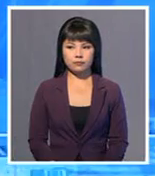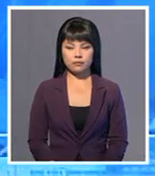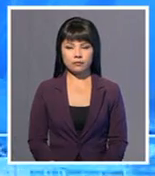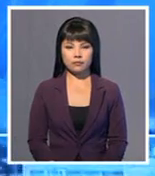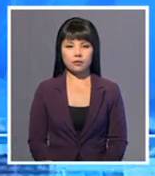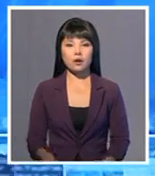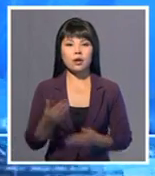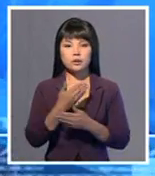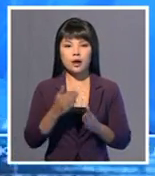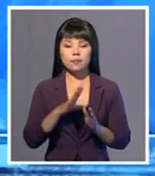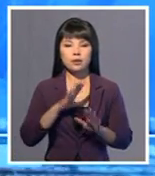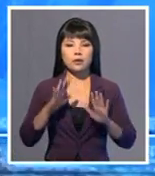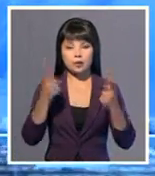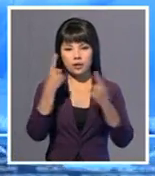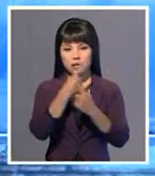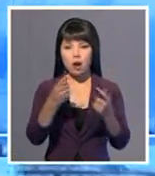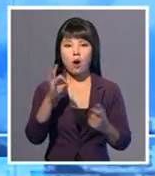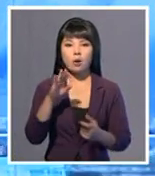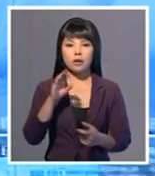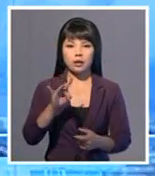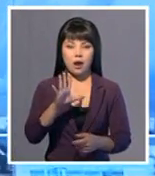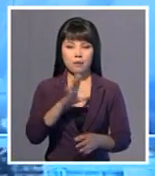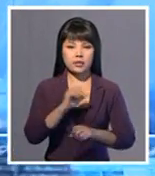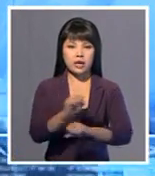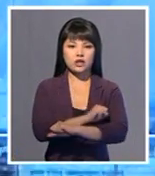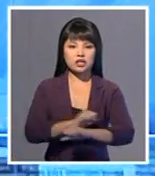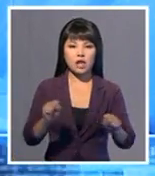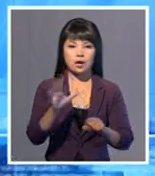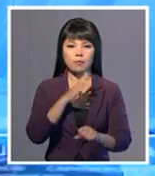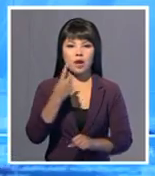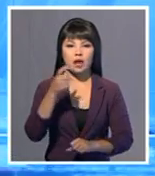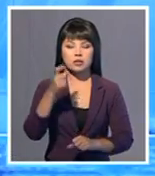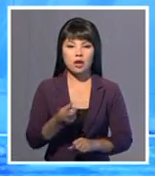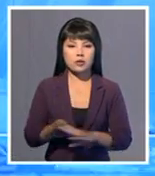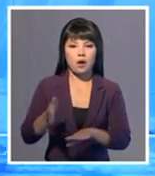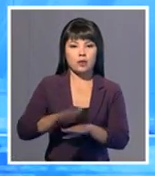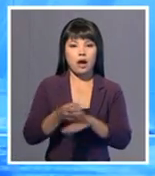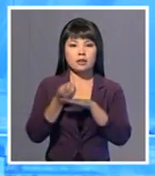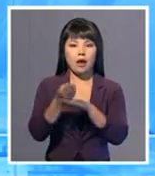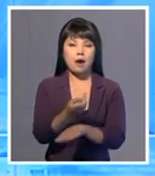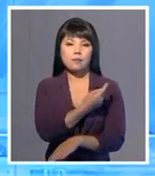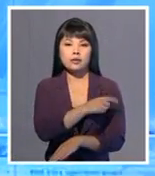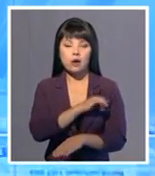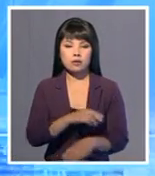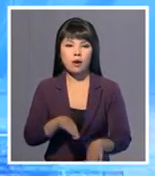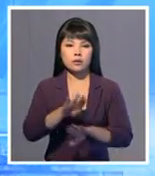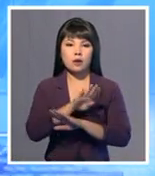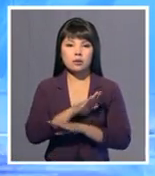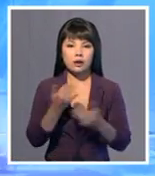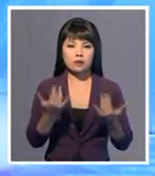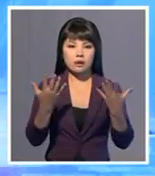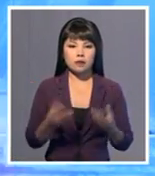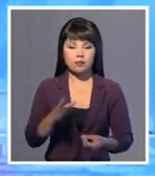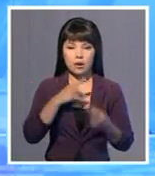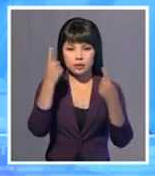Соңғы келіп түскен суыт хабар. Отардағы жарылыс кезінде қатты күйіп реанимацияда жатқан Ғалымжан Сығаев бүгін есін жимастан көз жұмды. Бұл